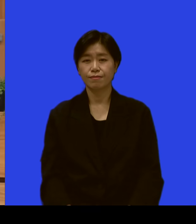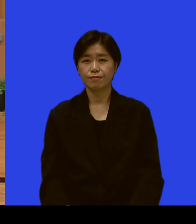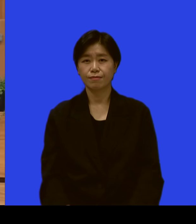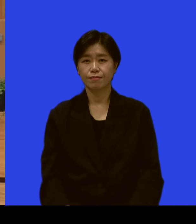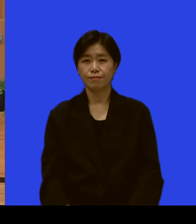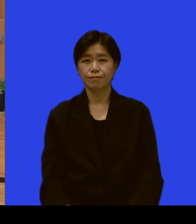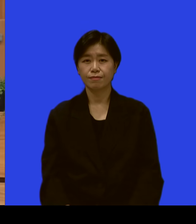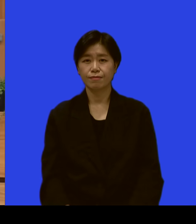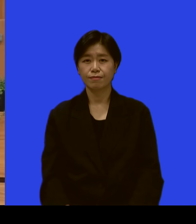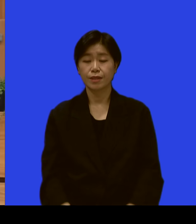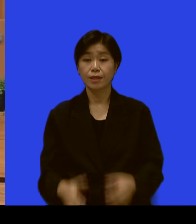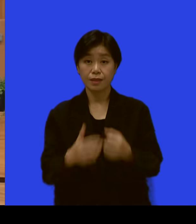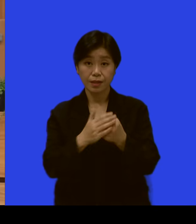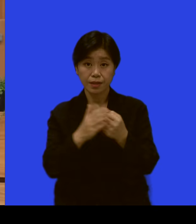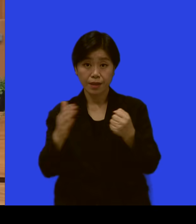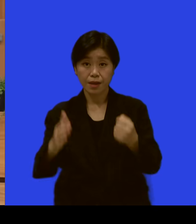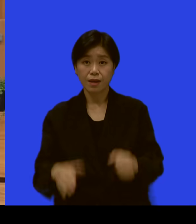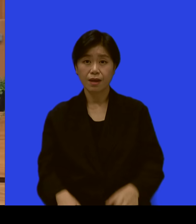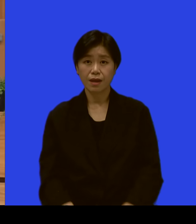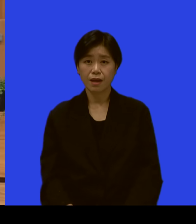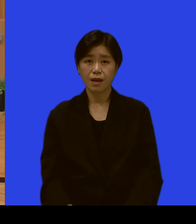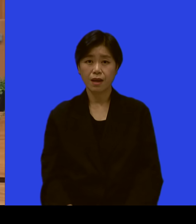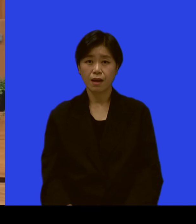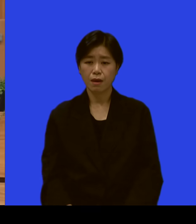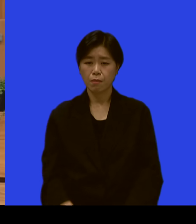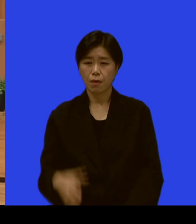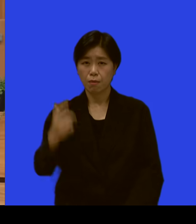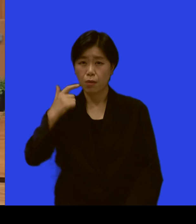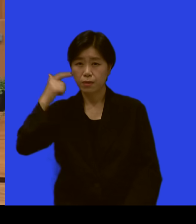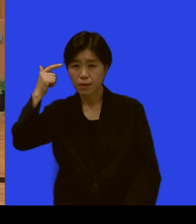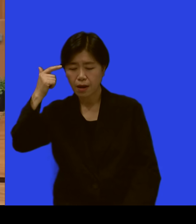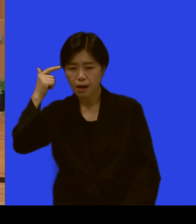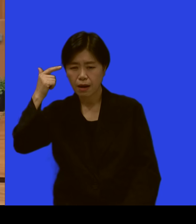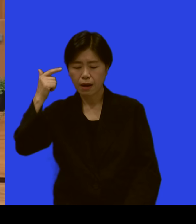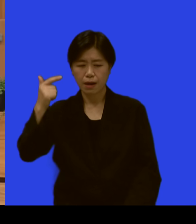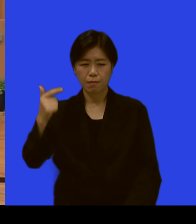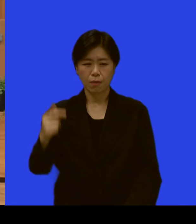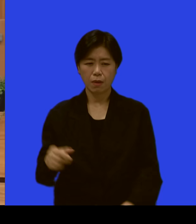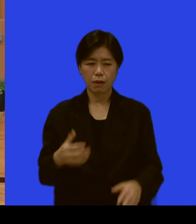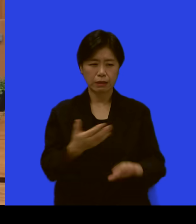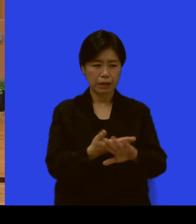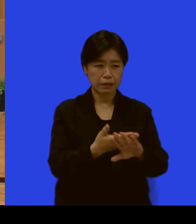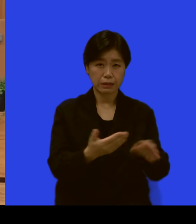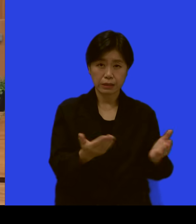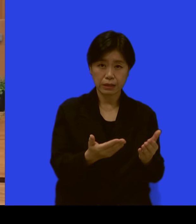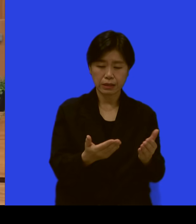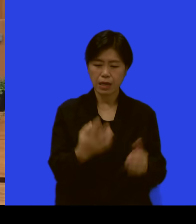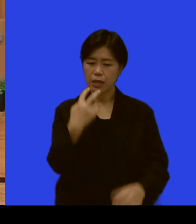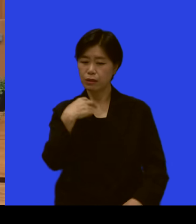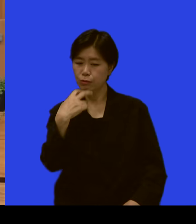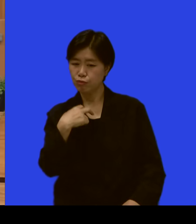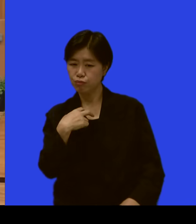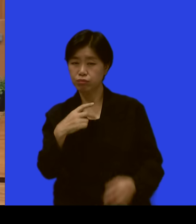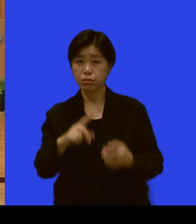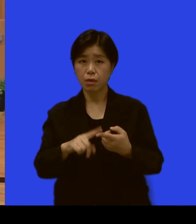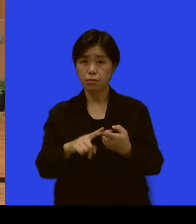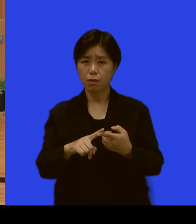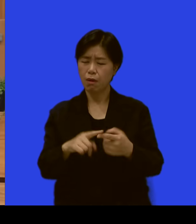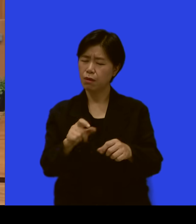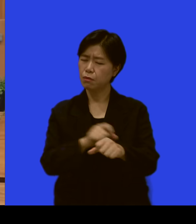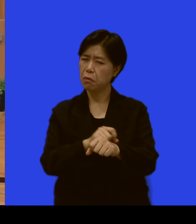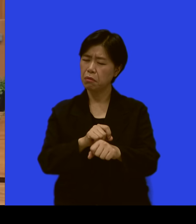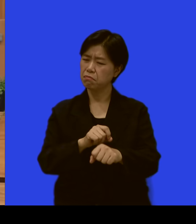곳이고 저는 그렇기 때문에 이중직 목회라는 단어보다는 저는 이런 목회자님들과 사역자들이 바로 시장 안으로